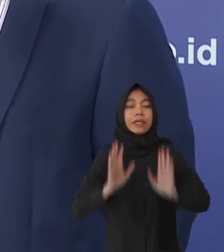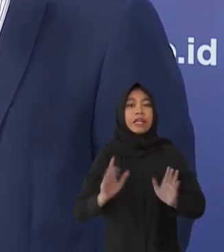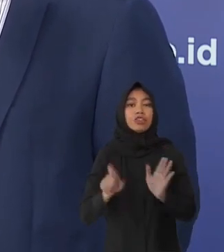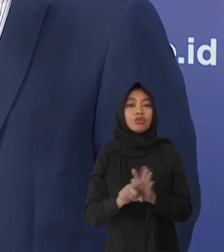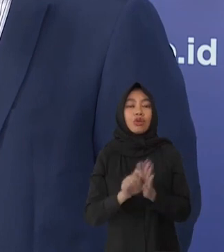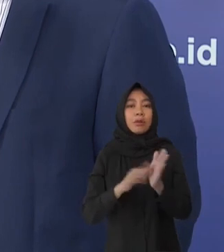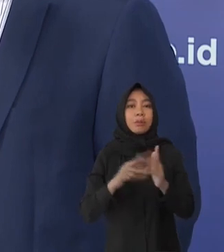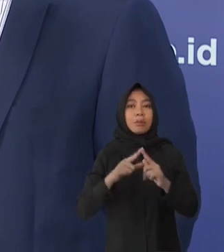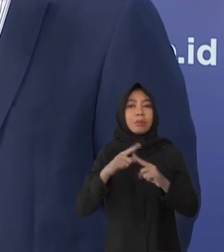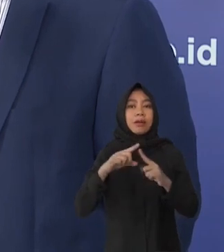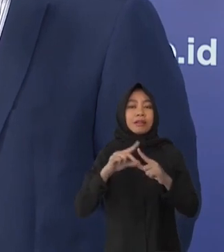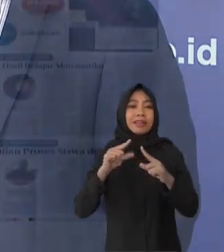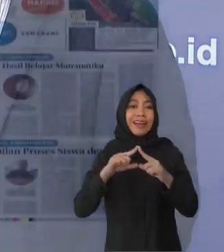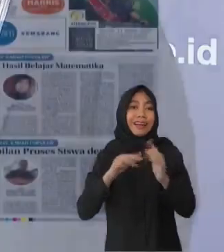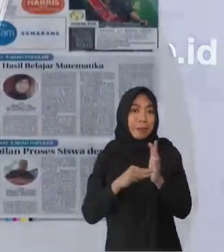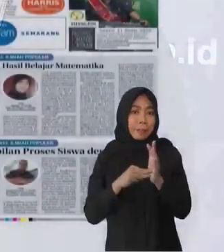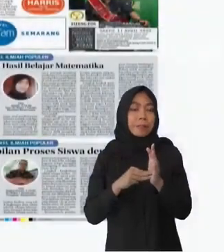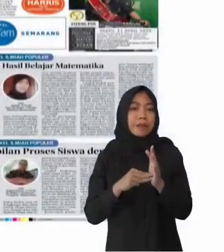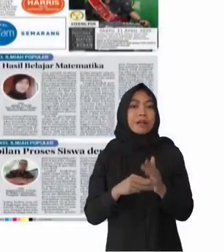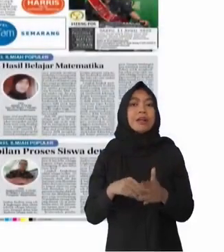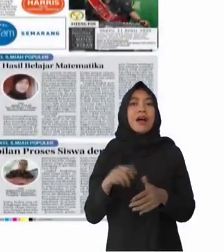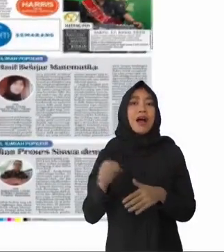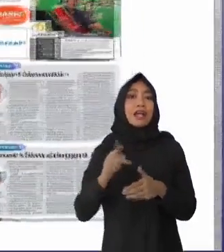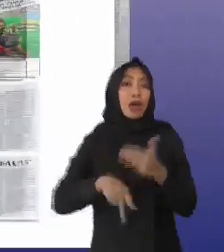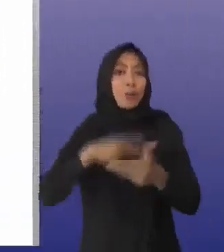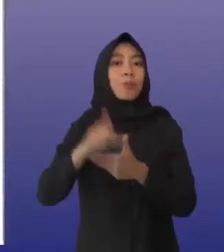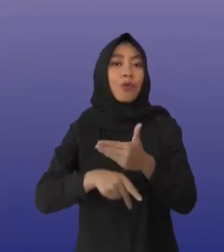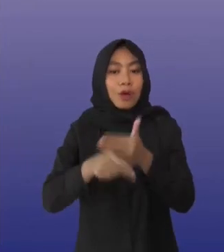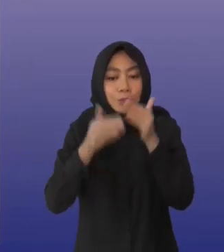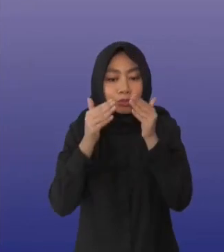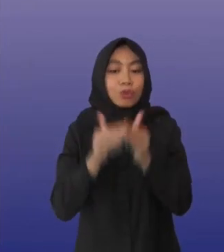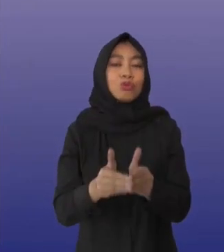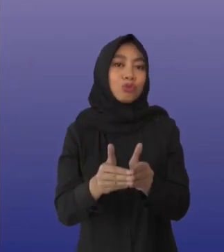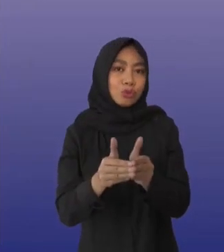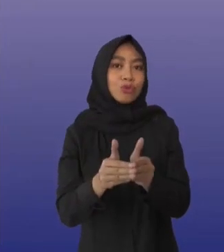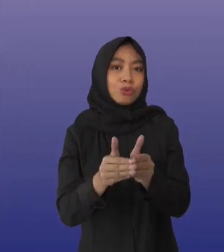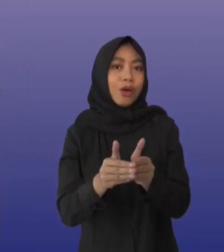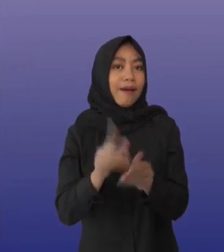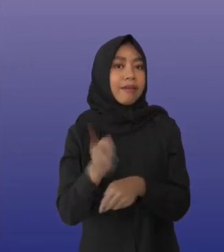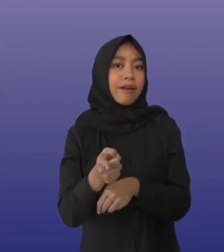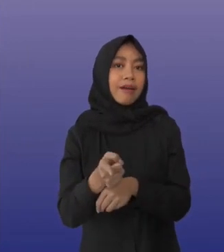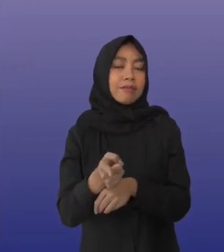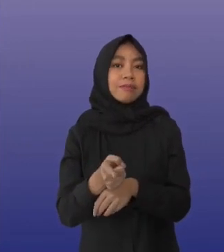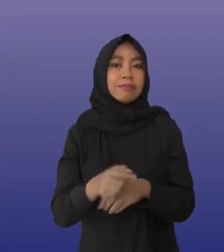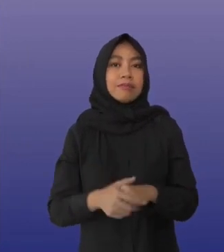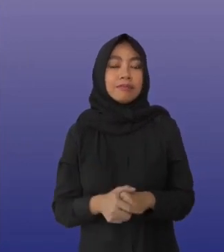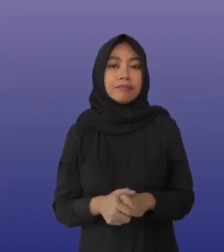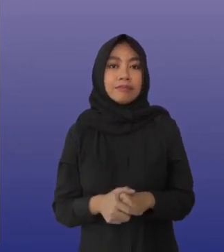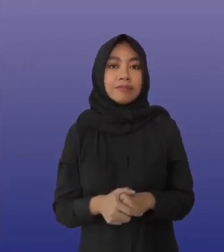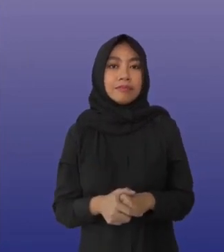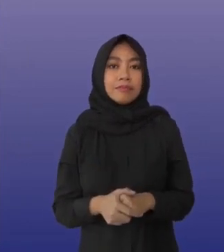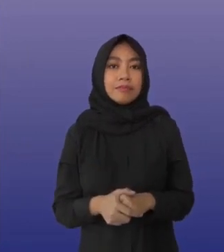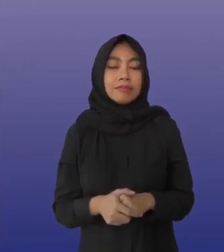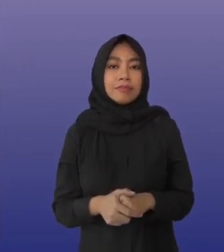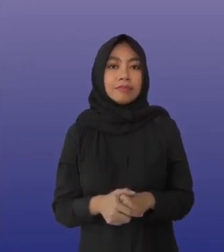Mataram, fasilitasi belajar di rumah, memuat program-program khusus yang disiarkan oleh Radio Republik Indonesia. Ada juga